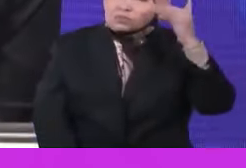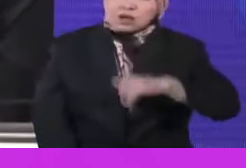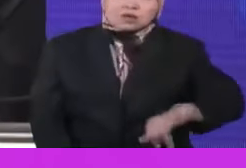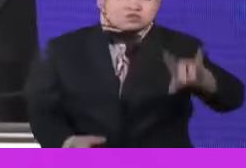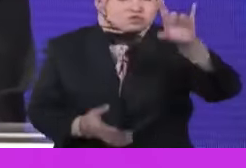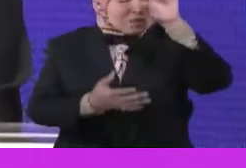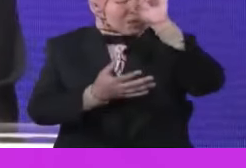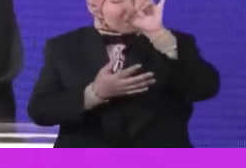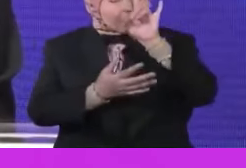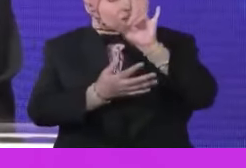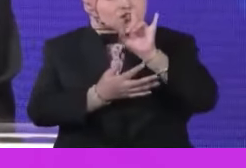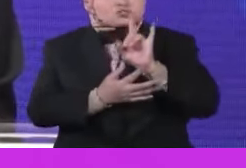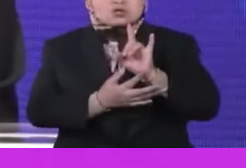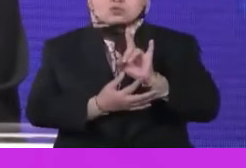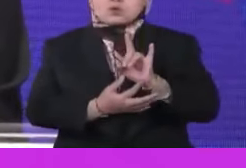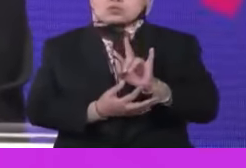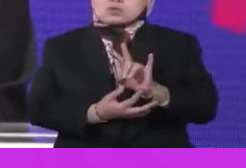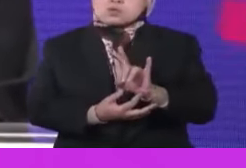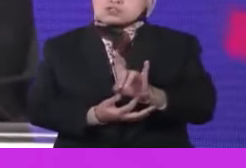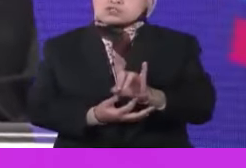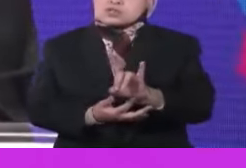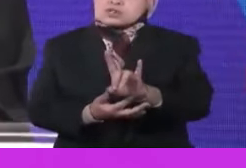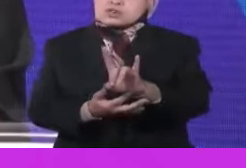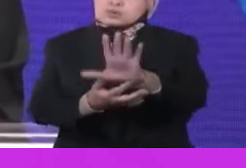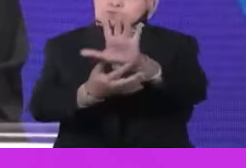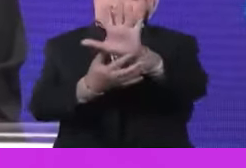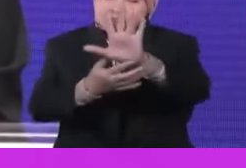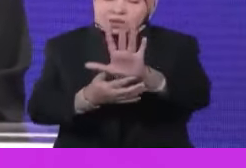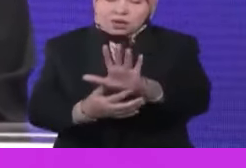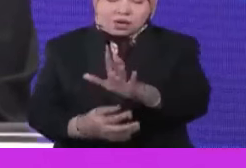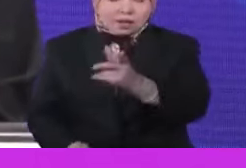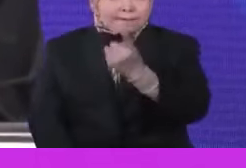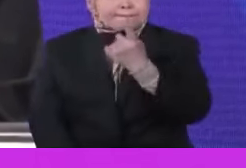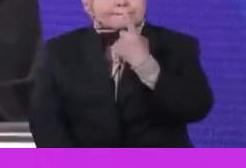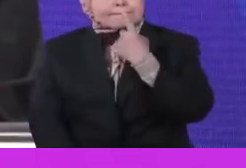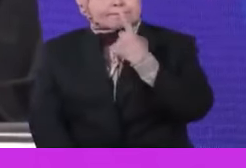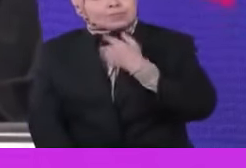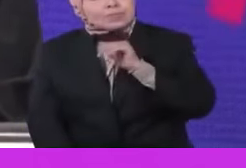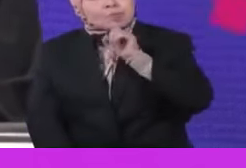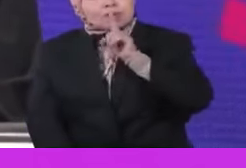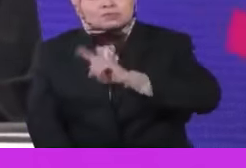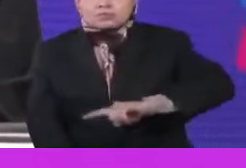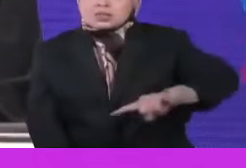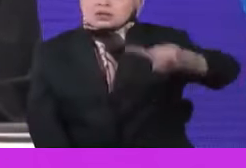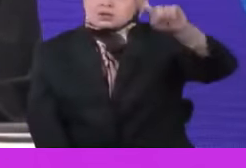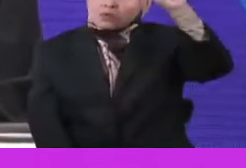أعوذ بالله من الشيطان الرجيم. بسم الله